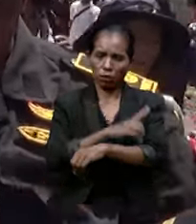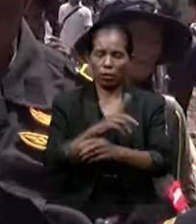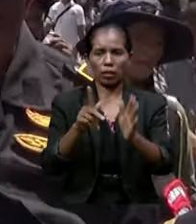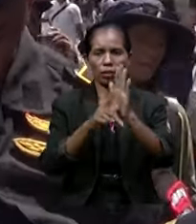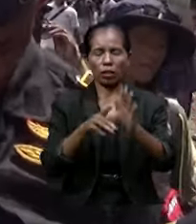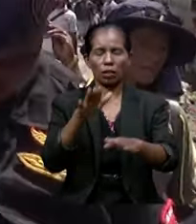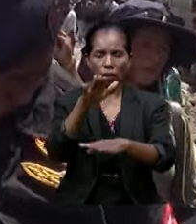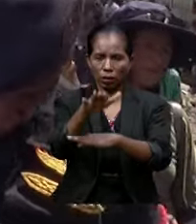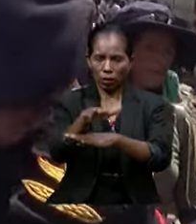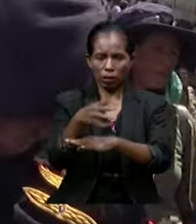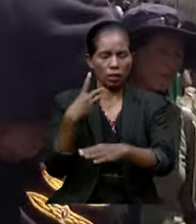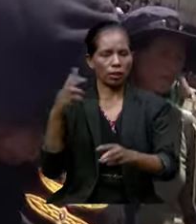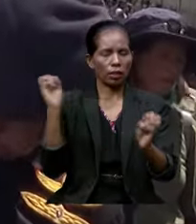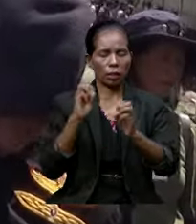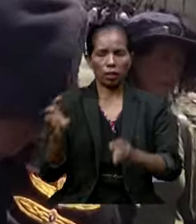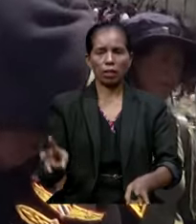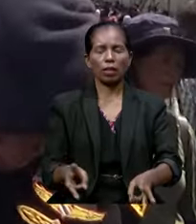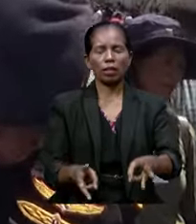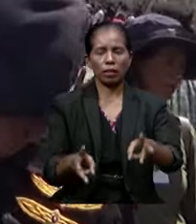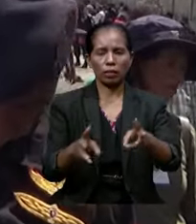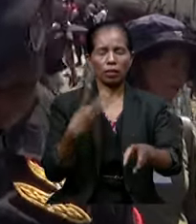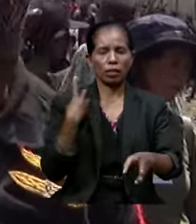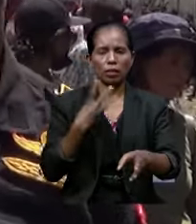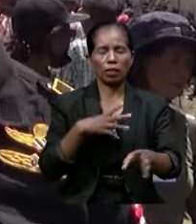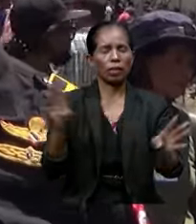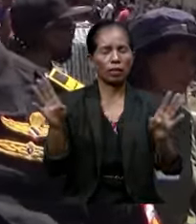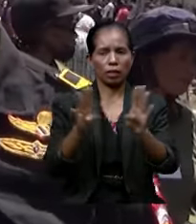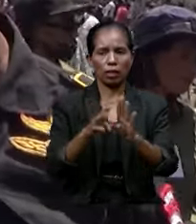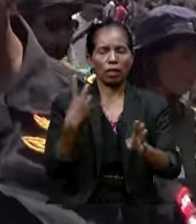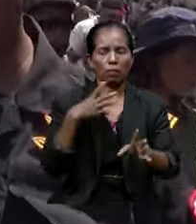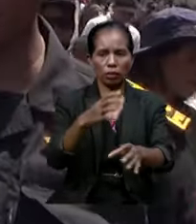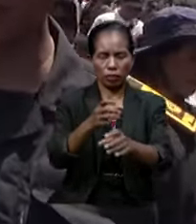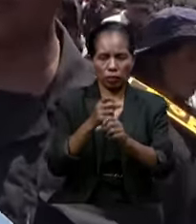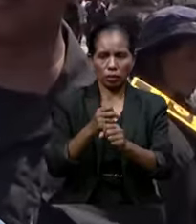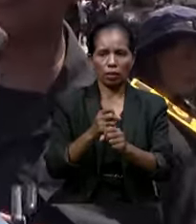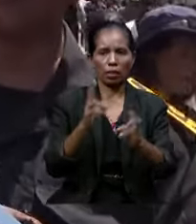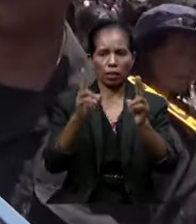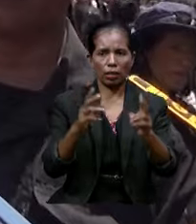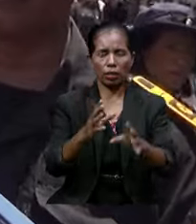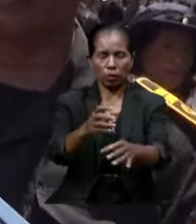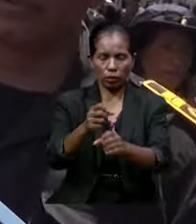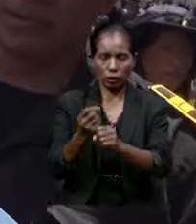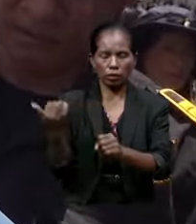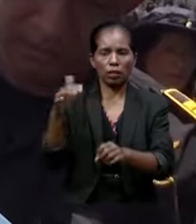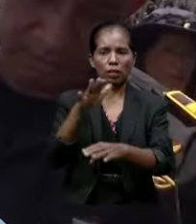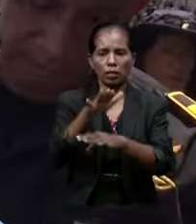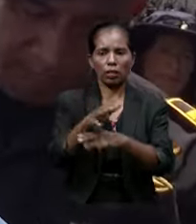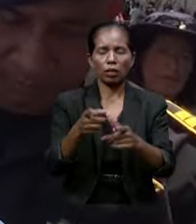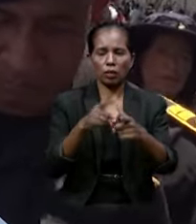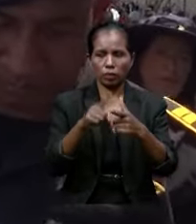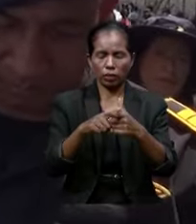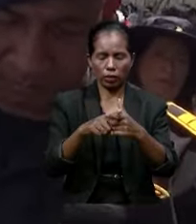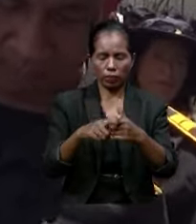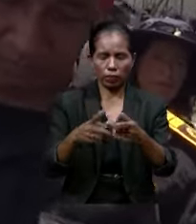kora dala ni taliula dia tau oi ami foti di sisau tegi so bu sine tokrai per depois fatin